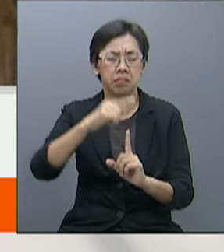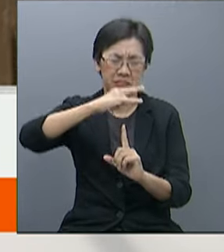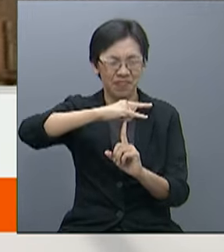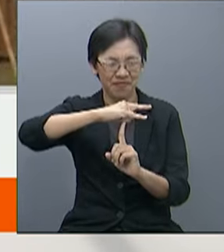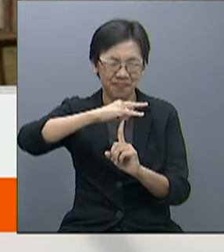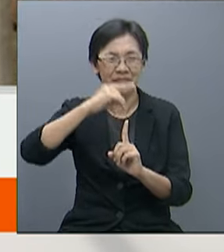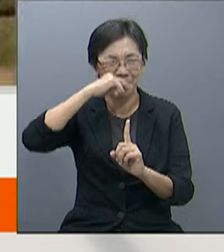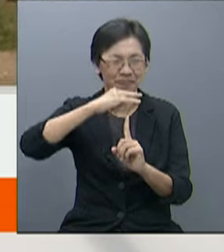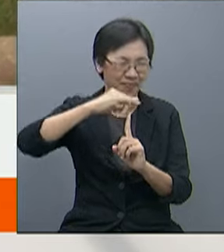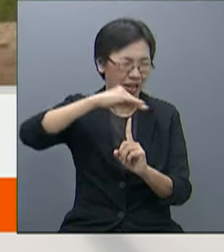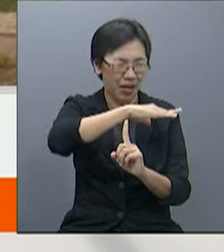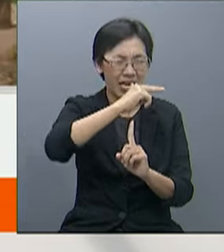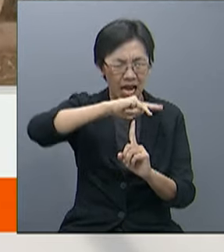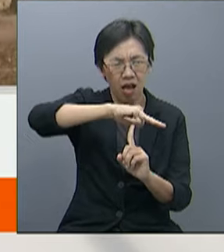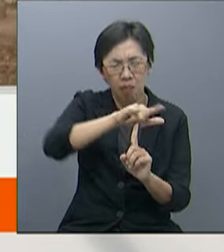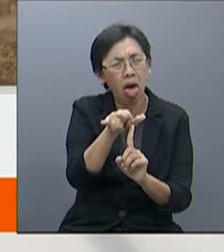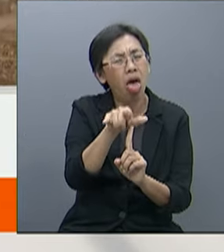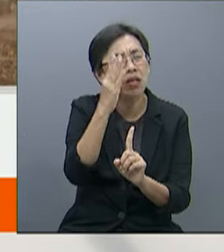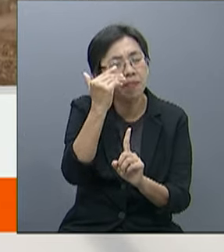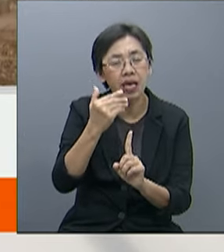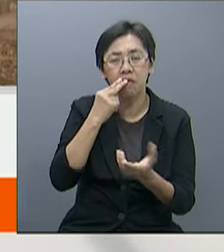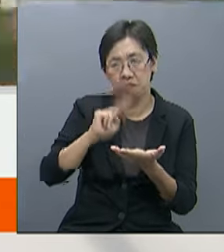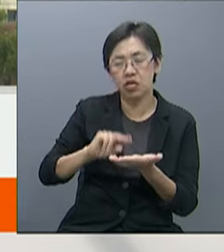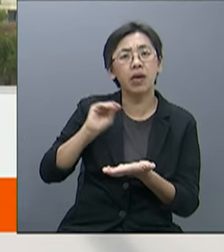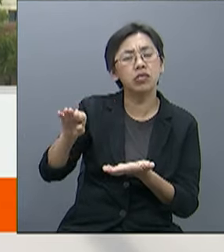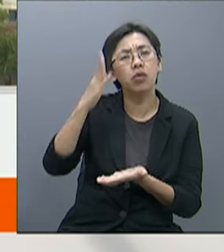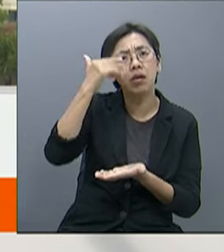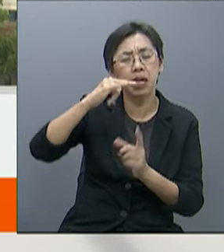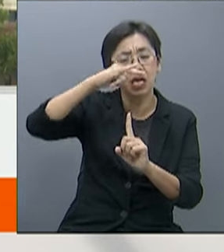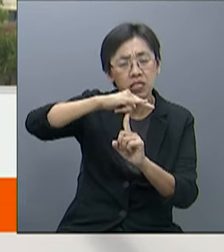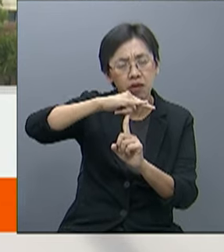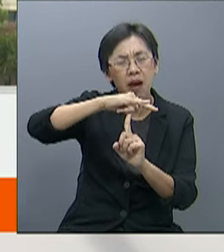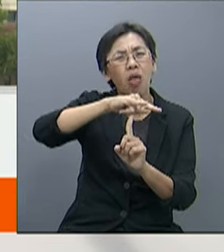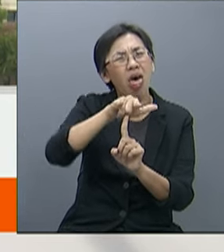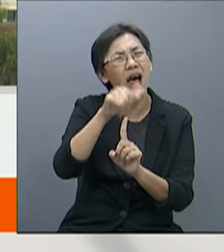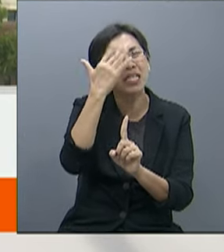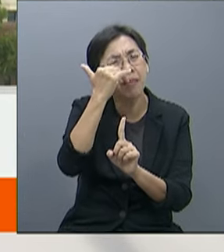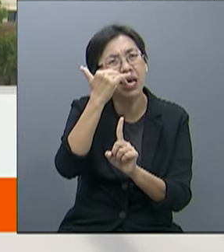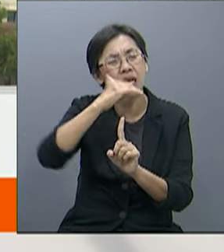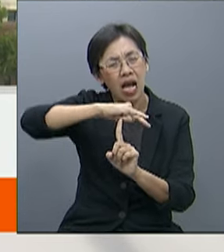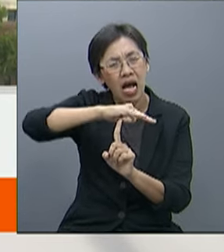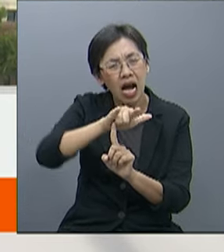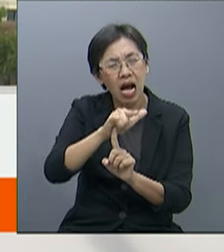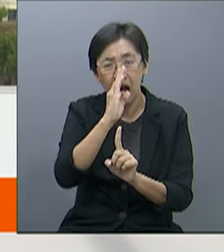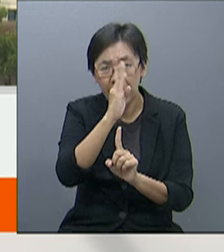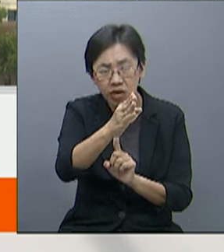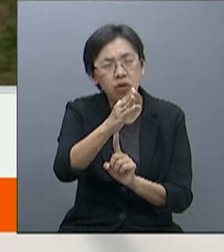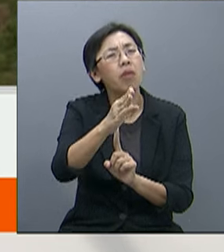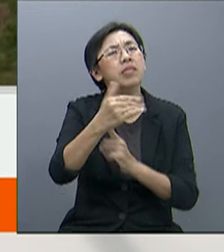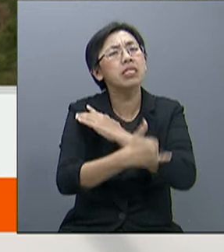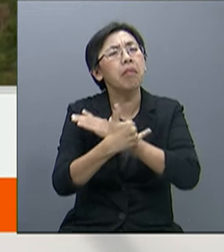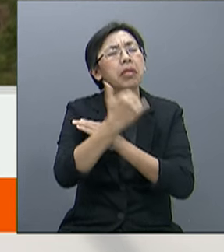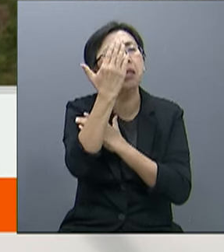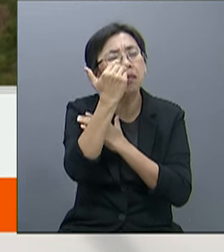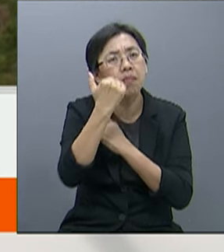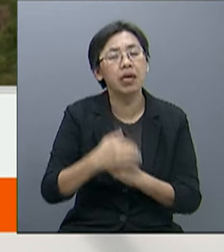ดี๋ยวผมจะทำหนังสือไปถามโอเปอเรเตอร์ว่าสาวเนี่ยคุณทำมาเพื่ออะไรแล้วหันหน้าไปนี้เพราะอะไร ถ้ าเกิด